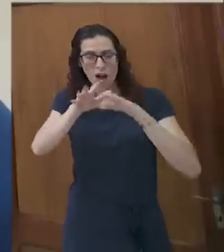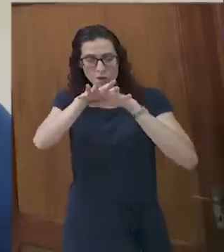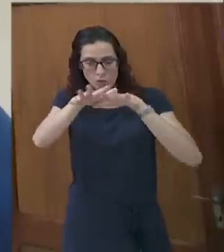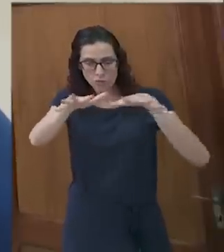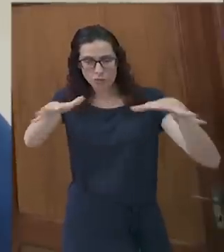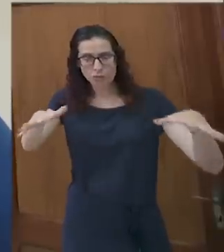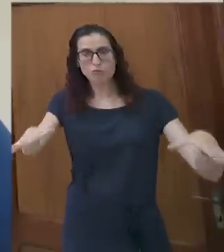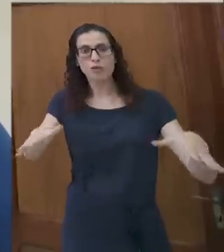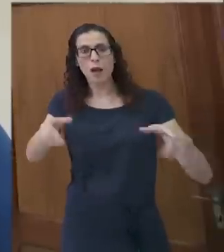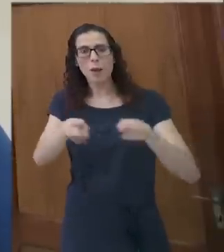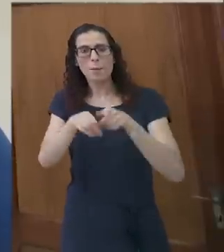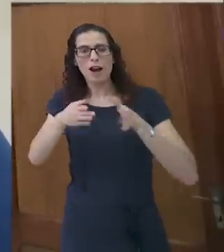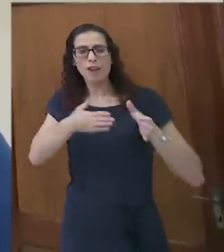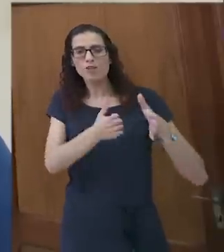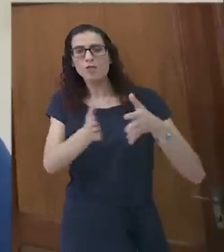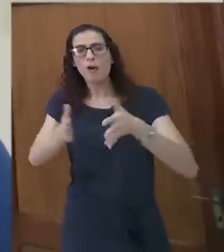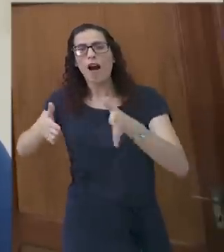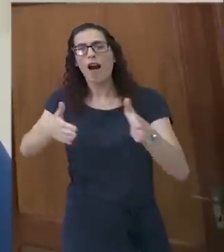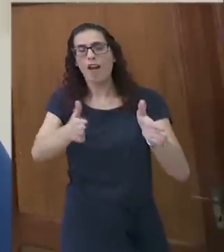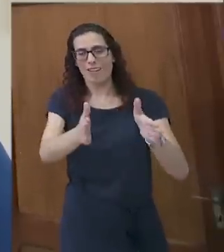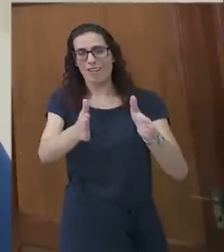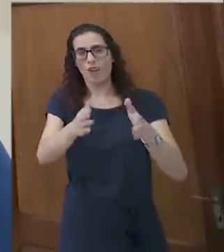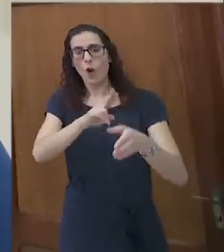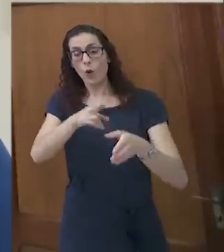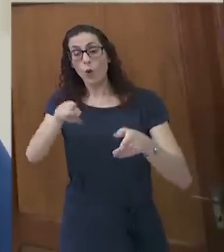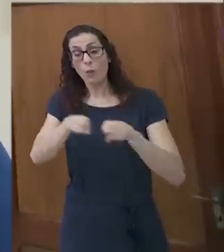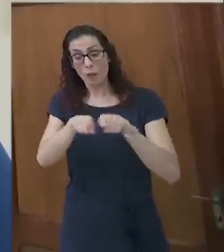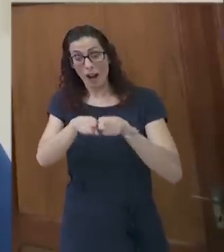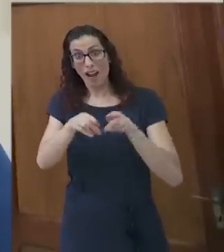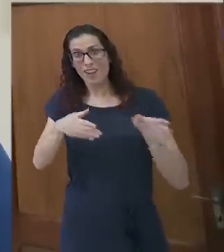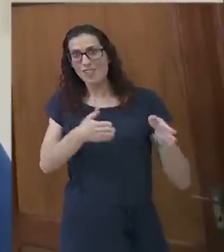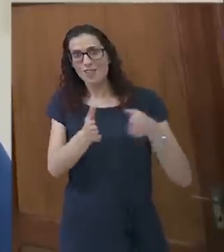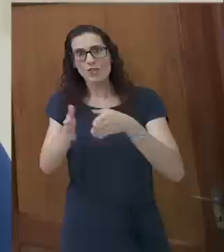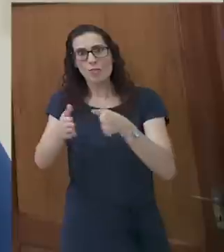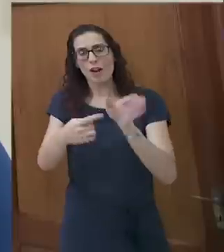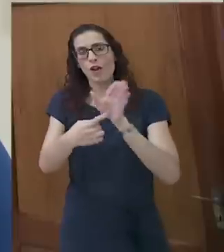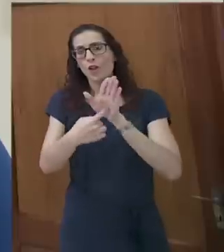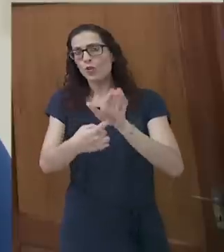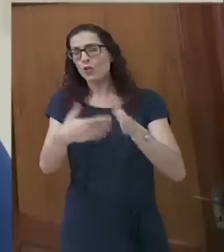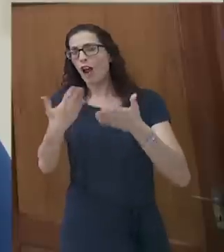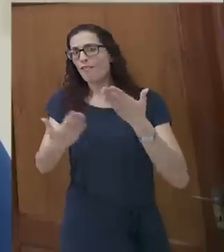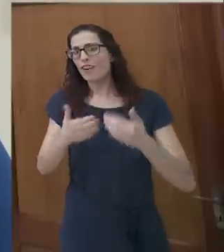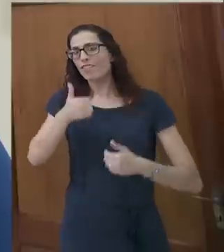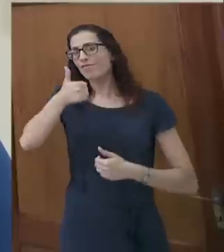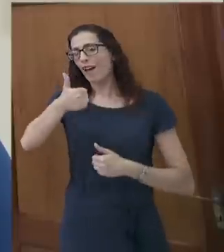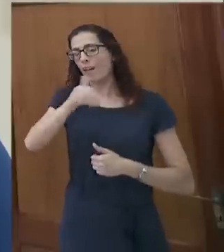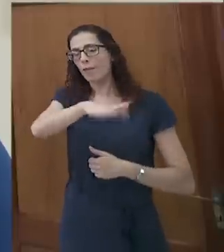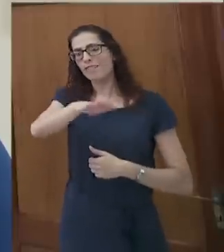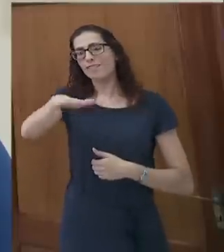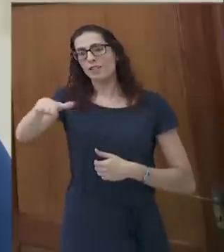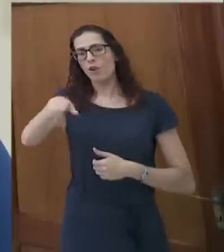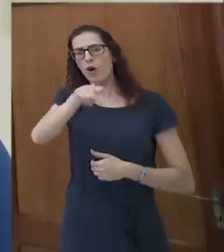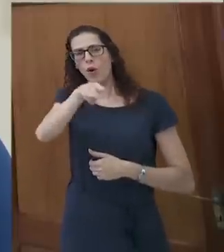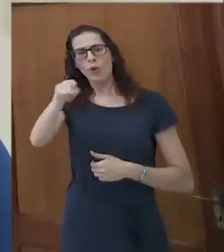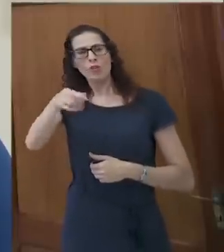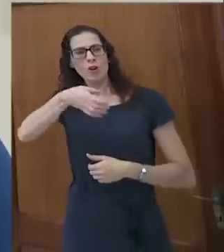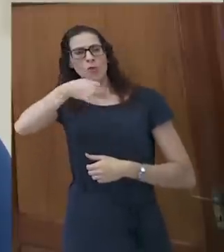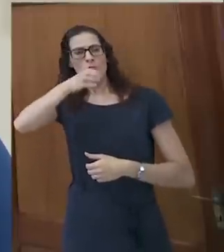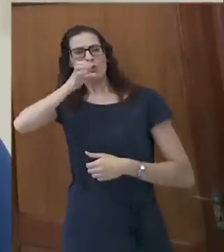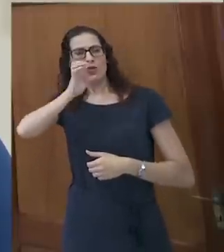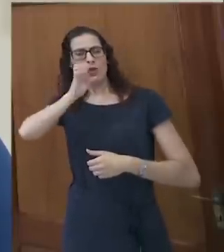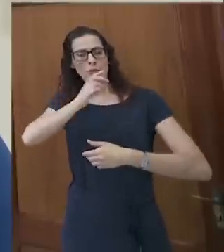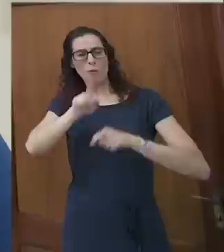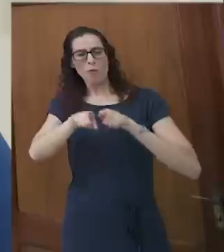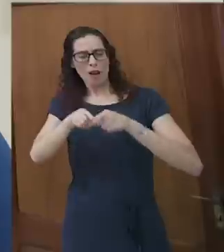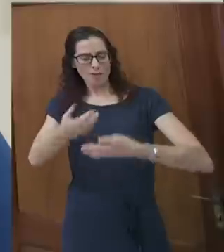xmara u bħal xmara tfur il-ġit tal-ġnus. U intom terdaw u fuq id-dirajn